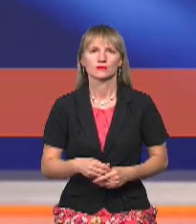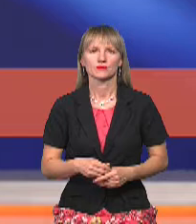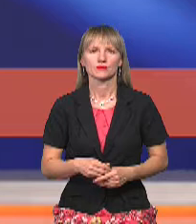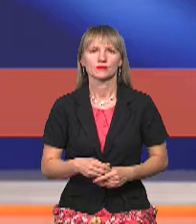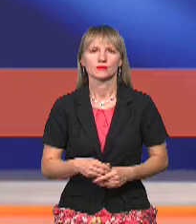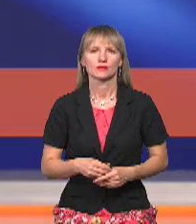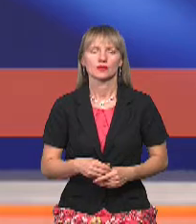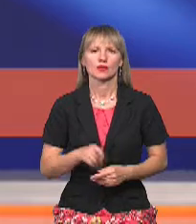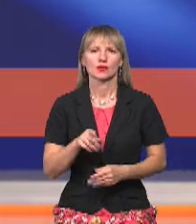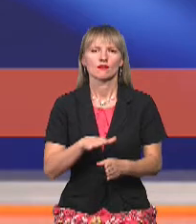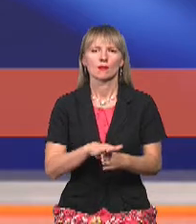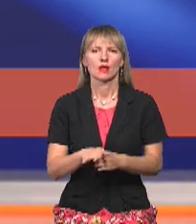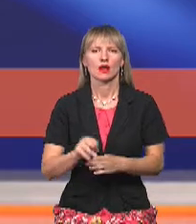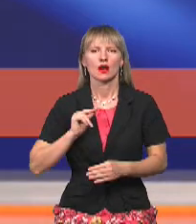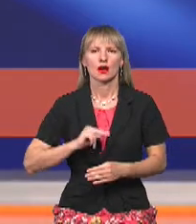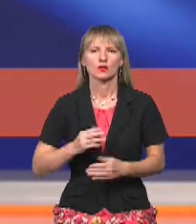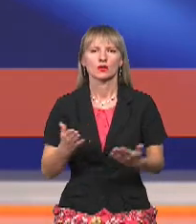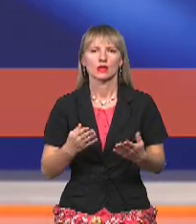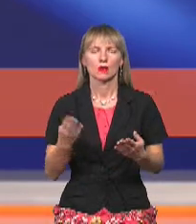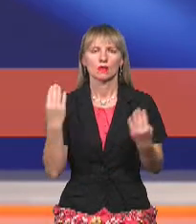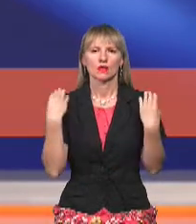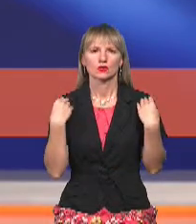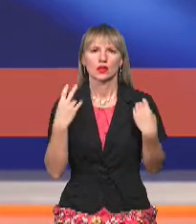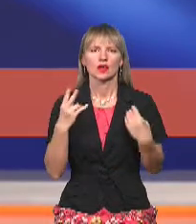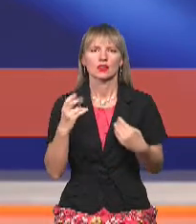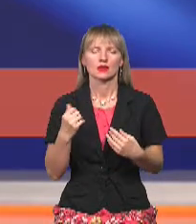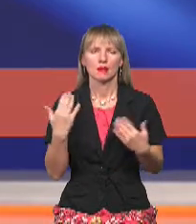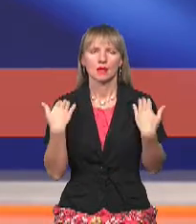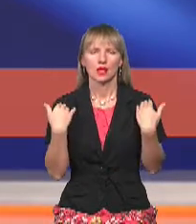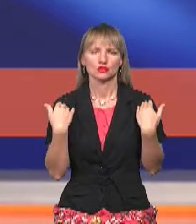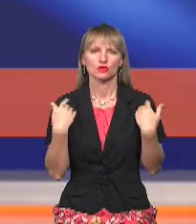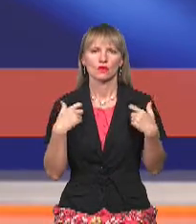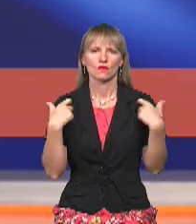невластиві функції, які полягають на плечі дільничного офіцера поліції.